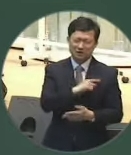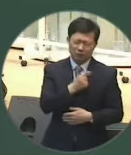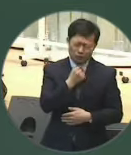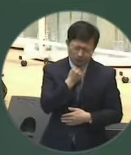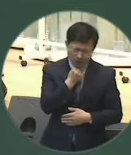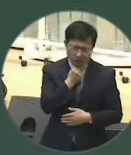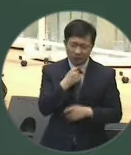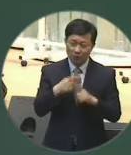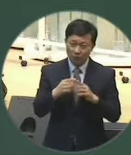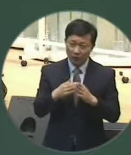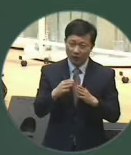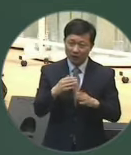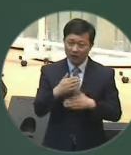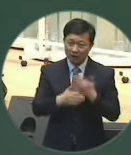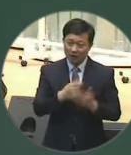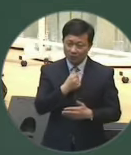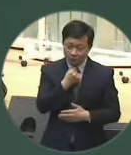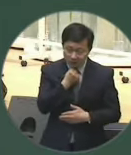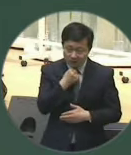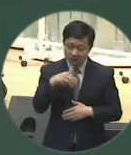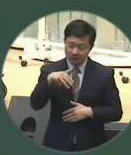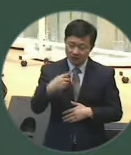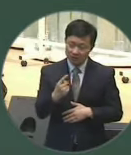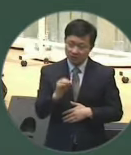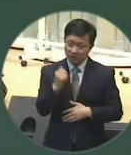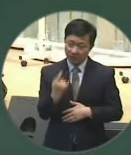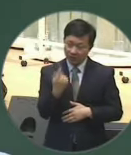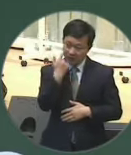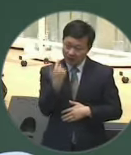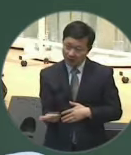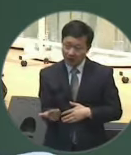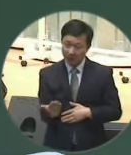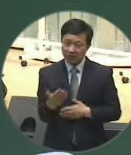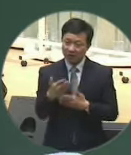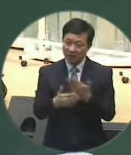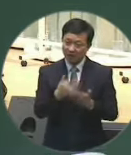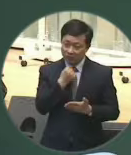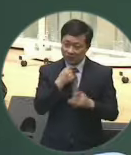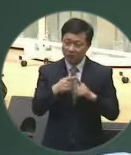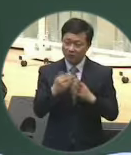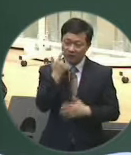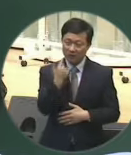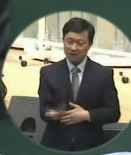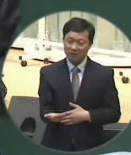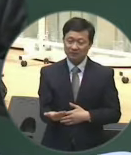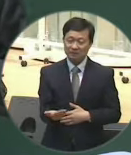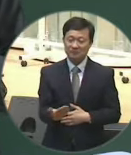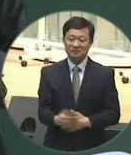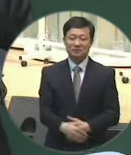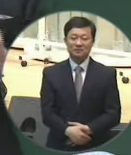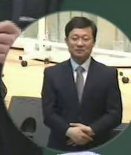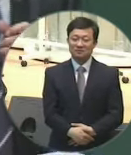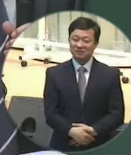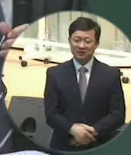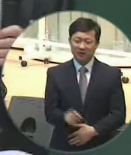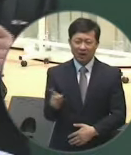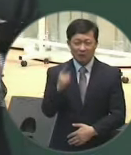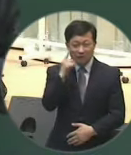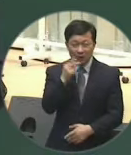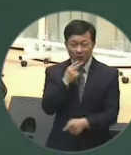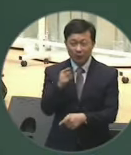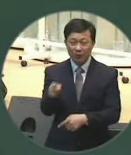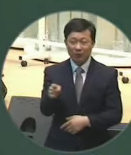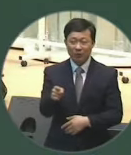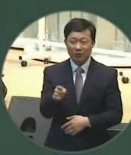총회입니까? Is that the kind of general assembly or denomination that God wants? 그게 하나님이 원하시는 교회입니까? Is that the church that God wants? 아무 생각